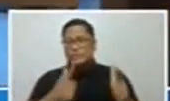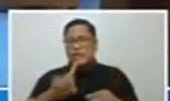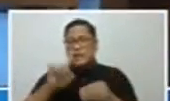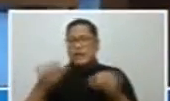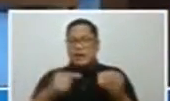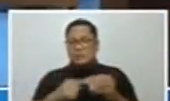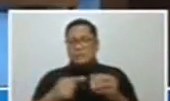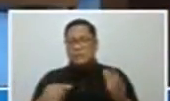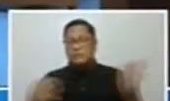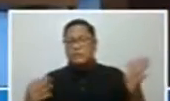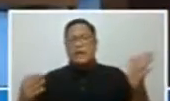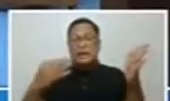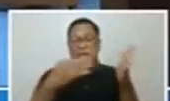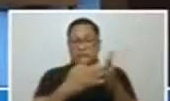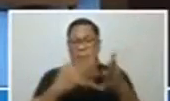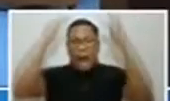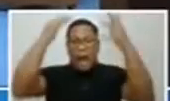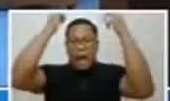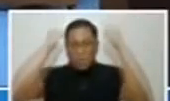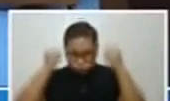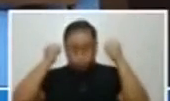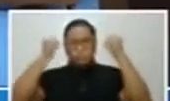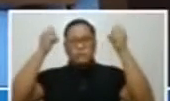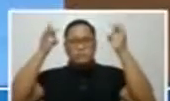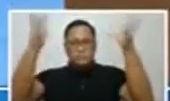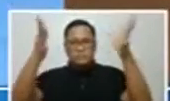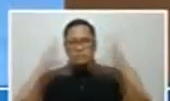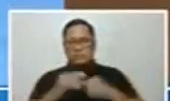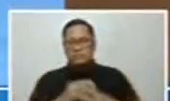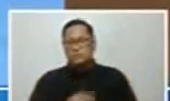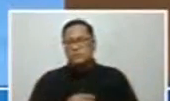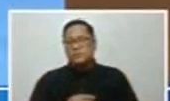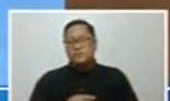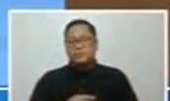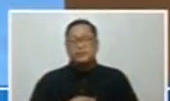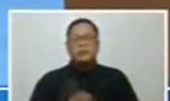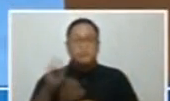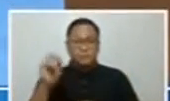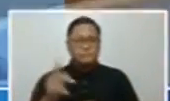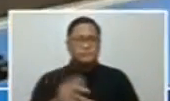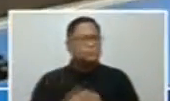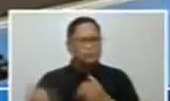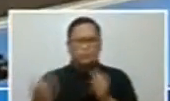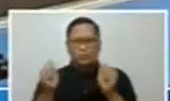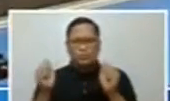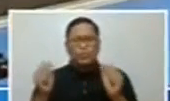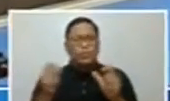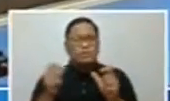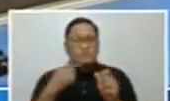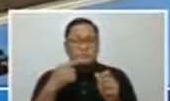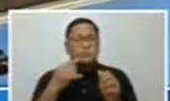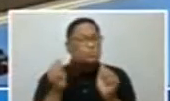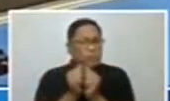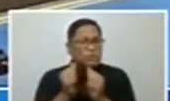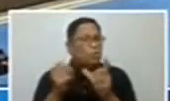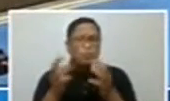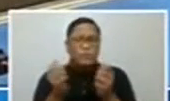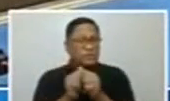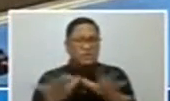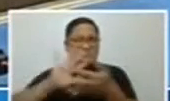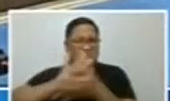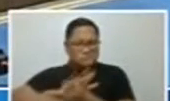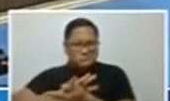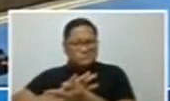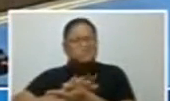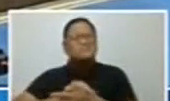yan kahapon lang o no, isang buwan lang. 3 years in the making at maraming mga public hearing ang naganap dyan. Kasama rin